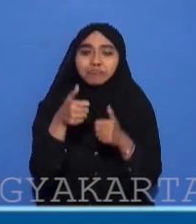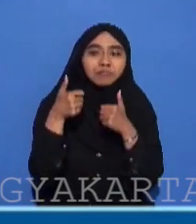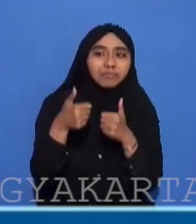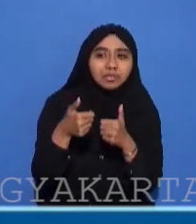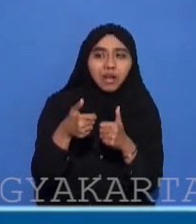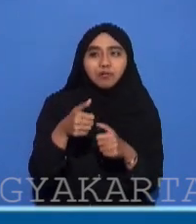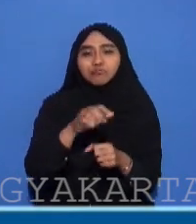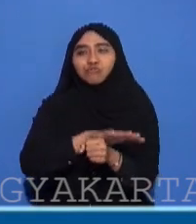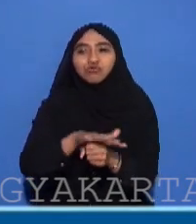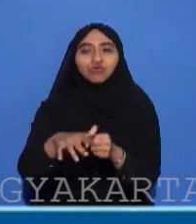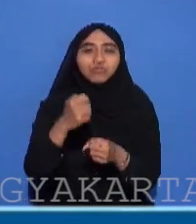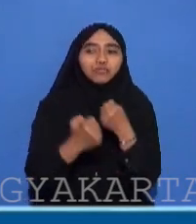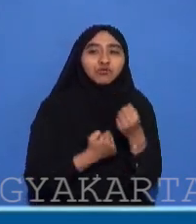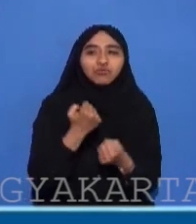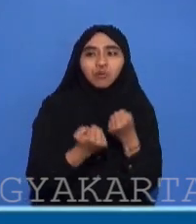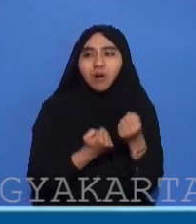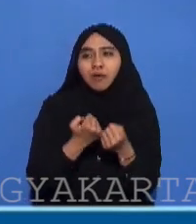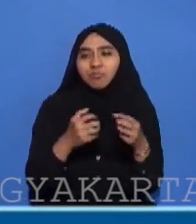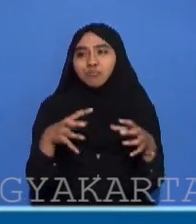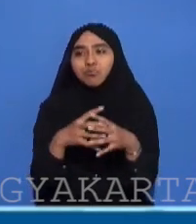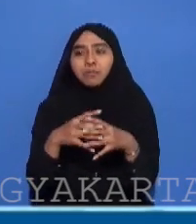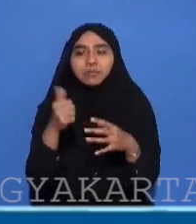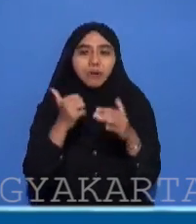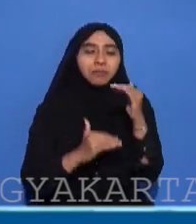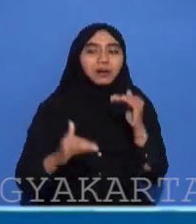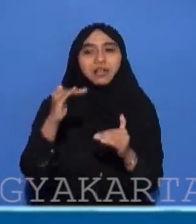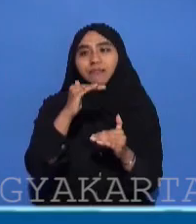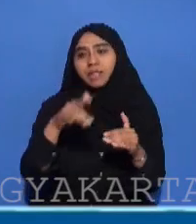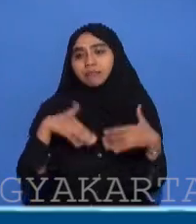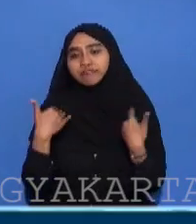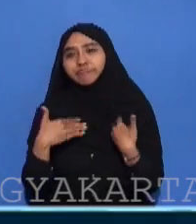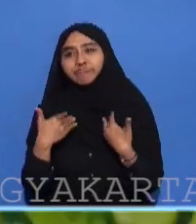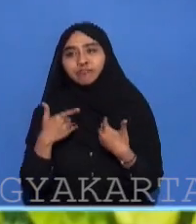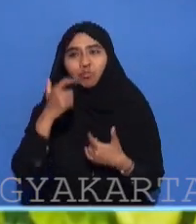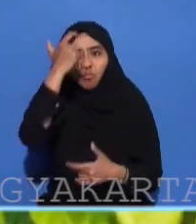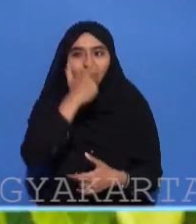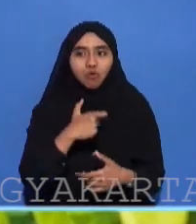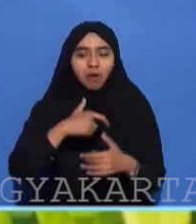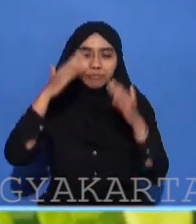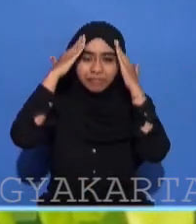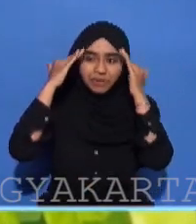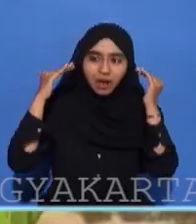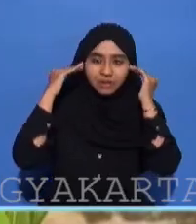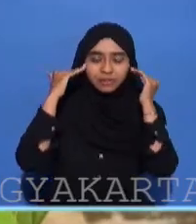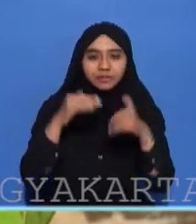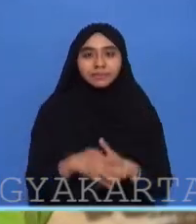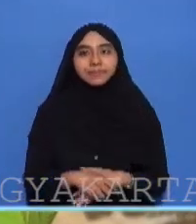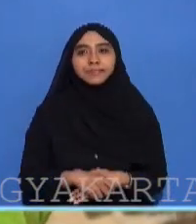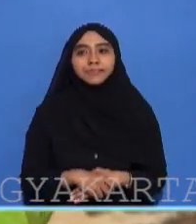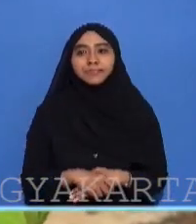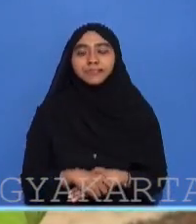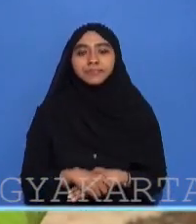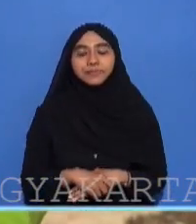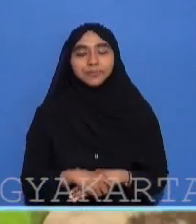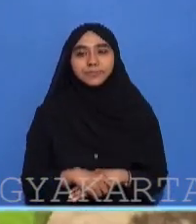Wawan ingkang busananipun Uki bade sayo ngangkat derajat ke Raharja Ning kadang Tani Hendri Saputra Lan